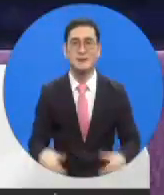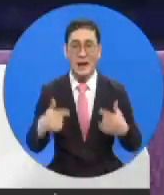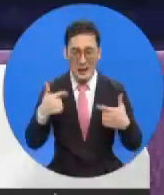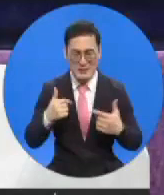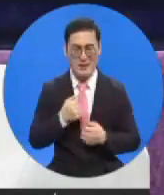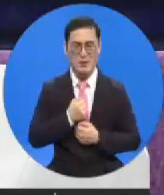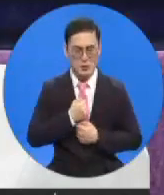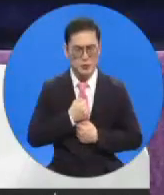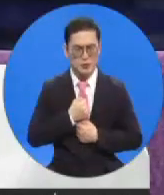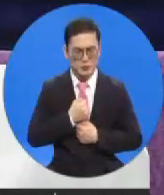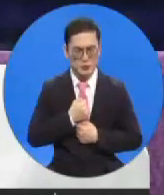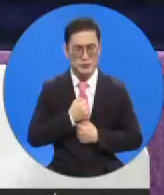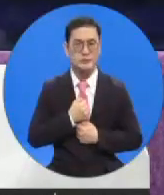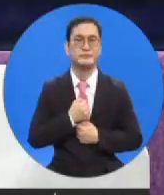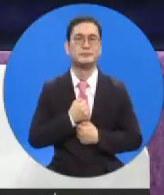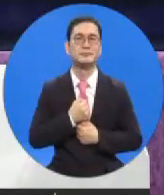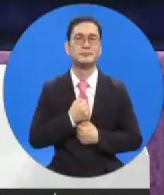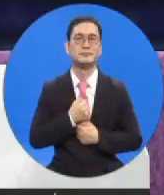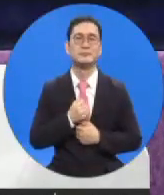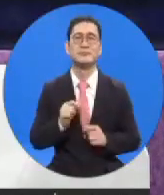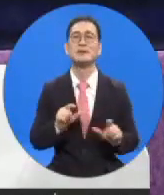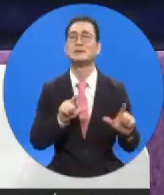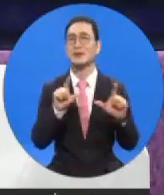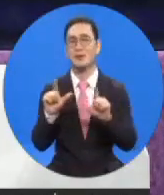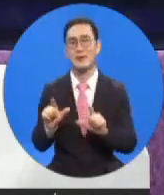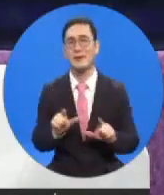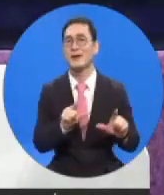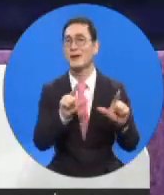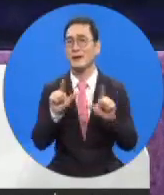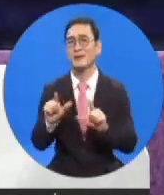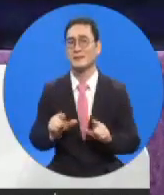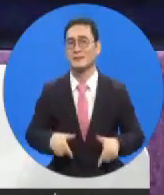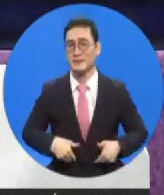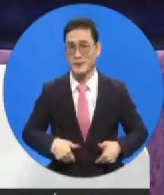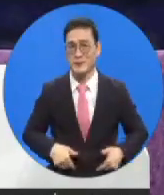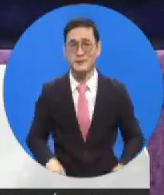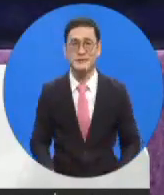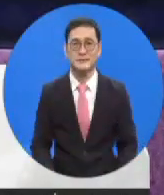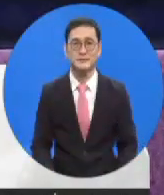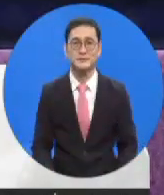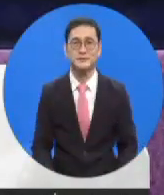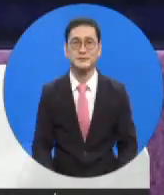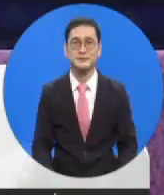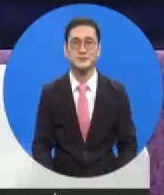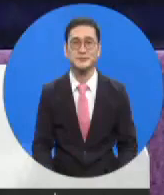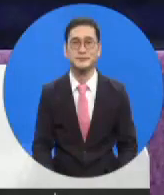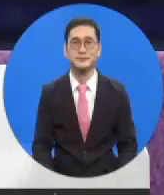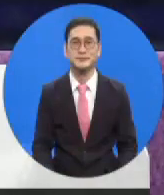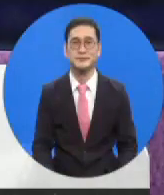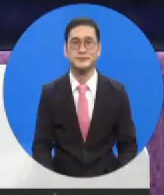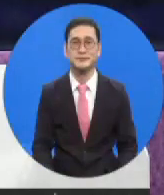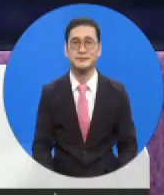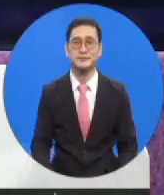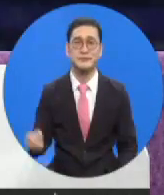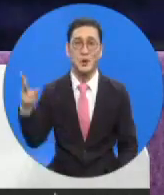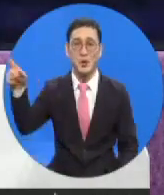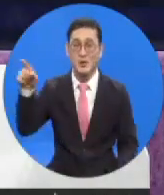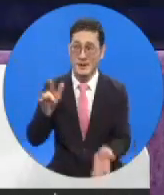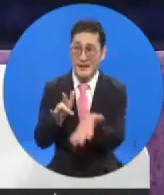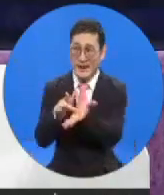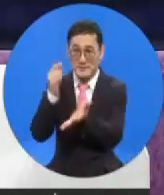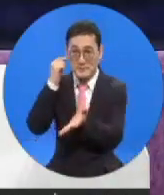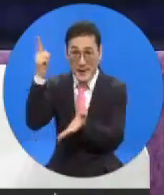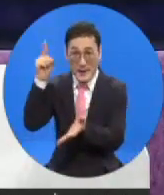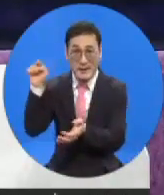좀 더 장기적으로 지속 가능한 우리 일상을 보장하는 기대하는 생각을 가졌으면 좋겠고요. 그리고 화이자가 준 그 희망에 대해서 한 말씀 붙이고 싶은 것은